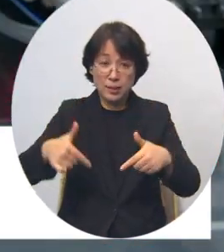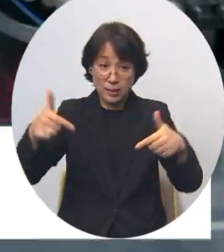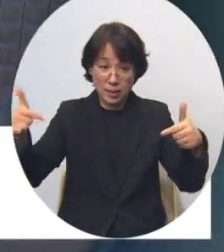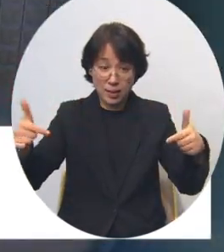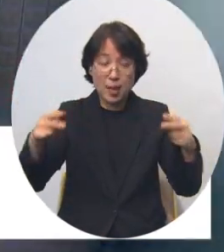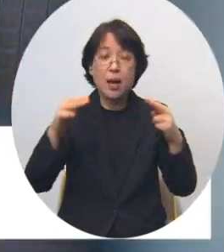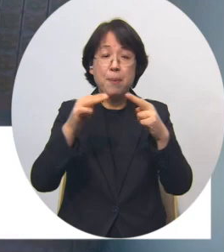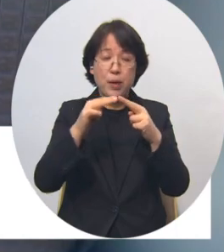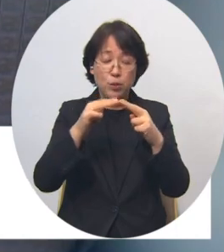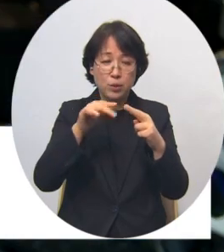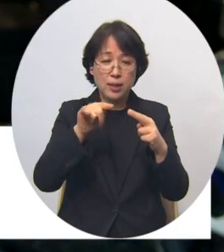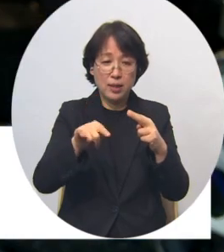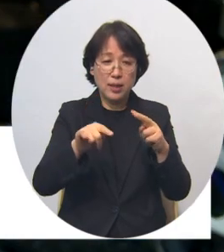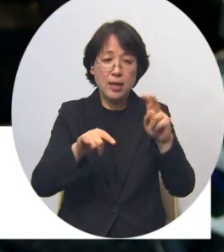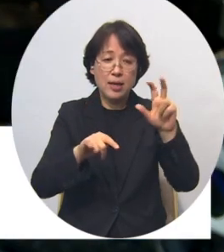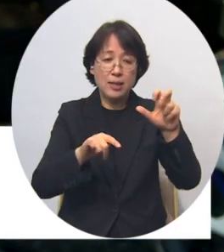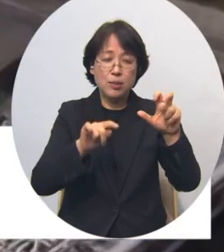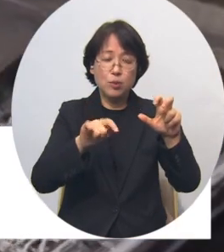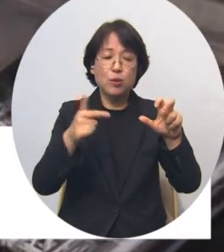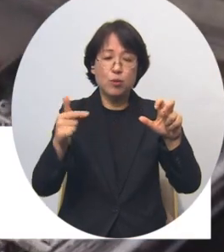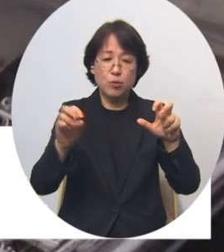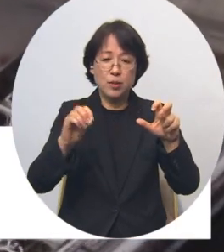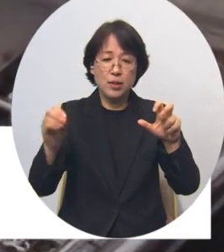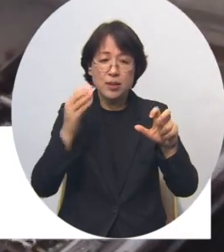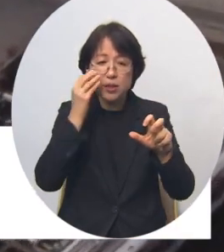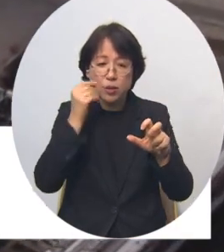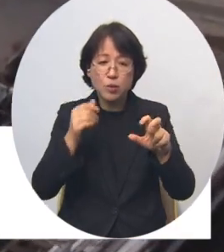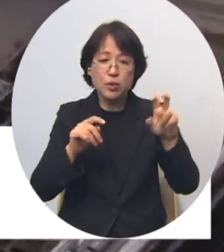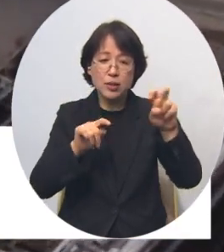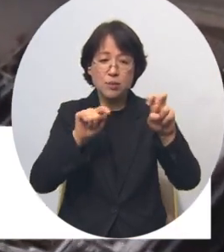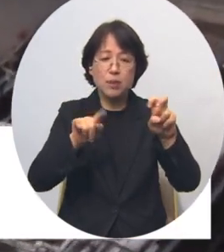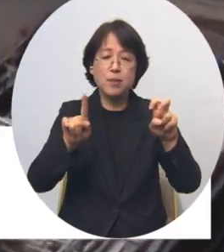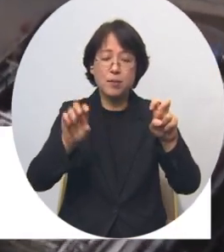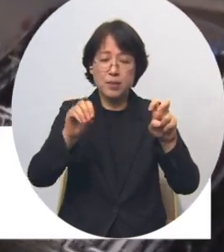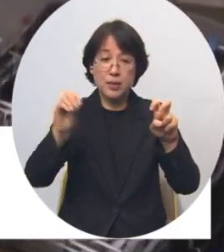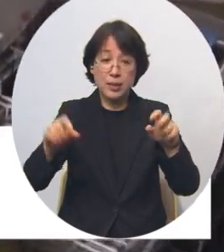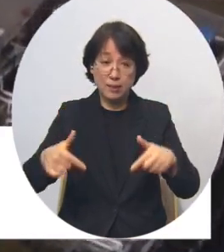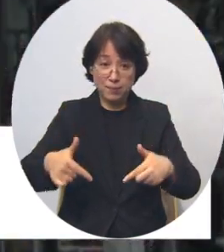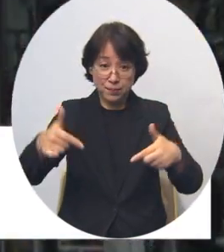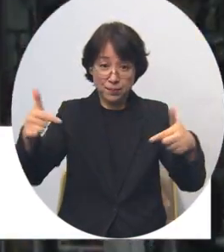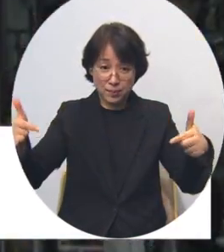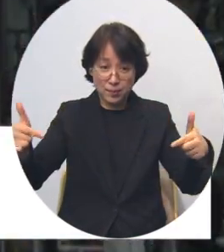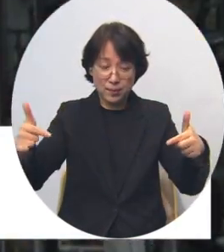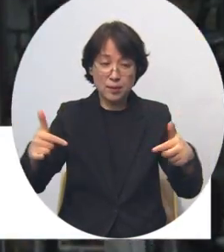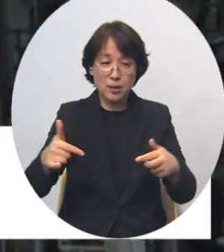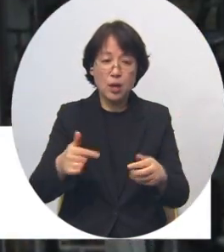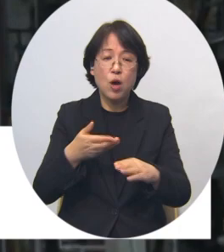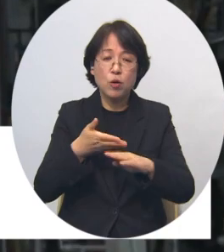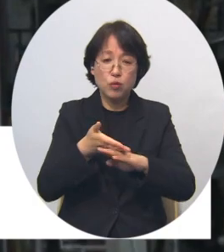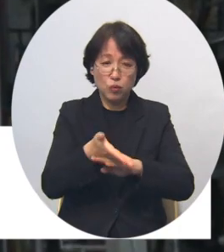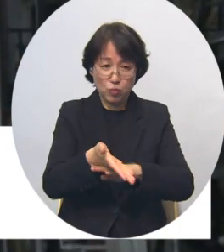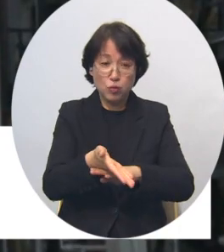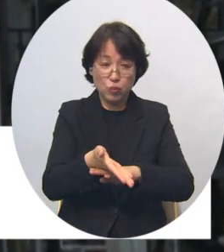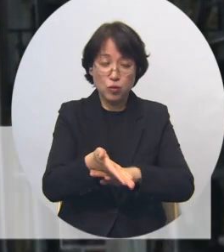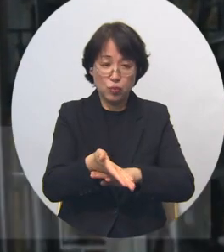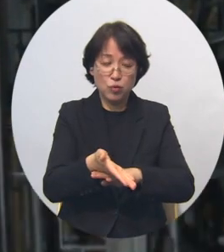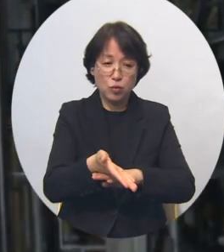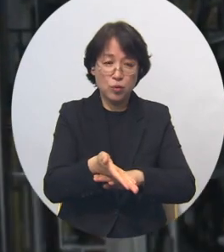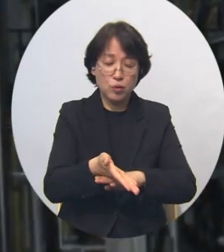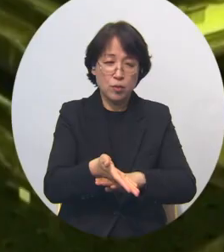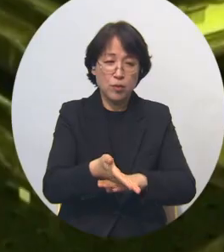특히 반도체가 25.6%, 석유 제품 20.1% 늘면서 전통적인 수출 제품의 회복세가 눈에